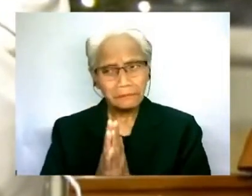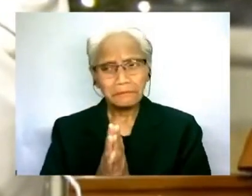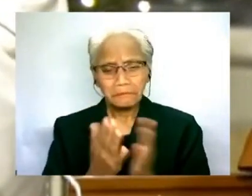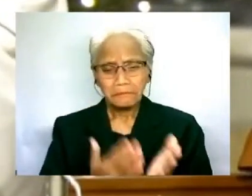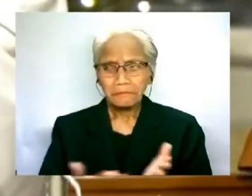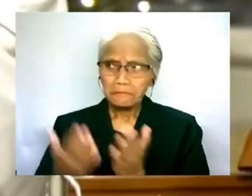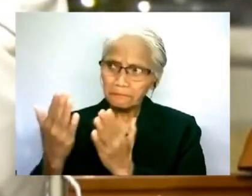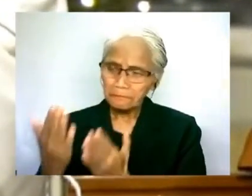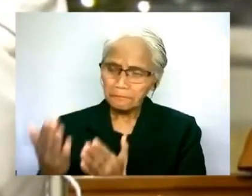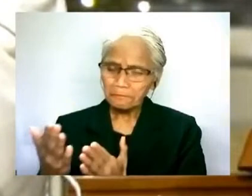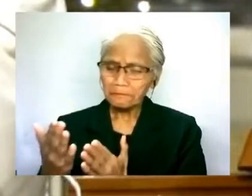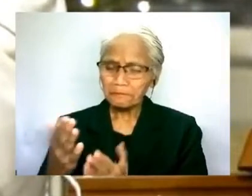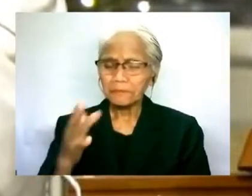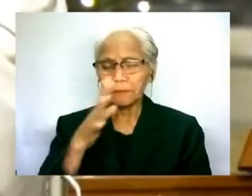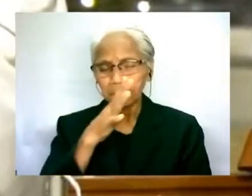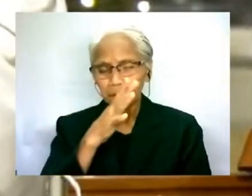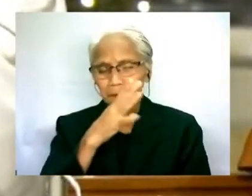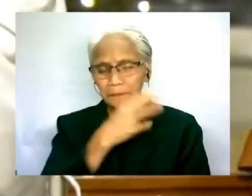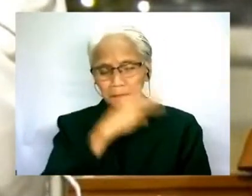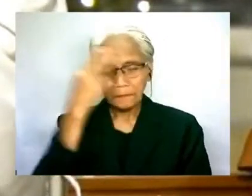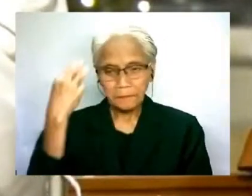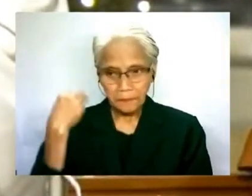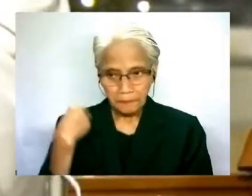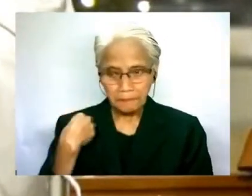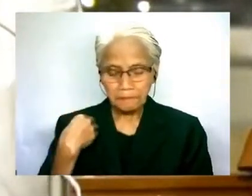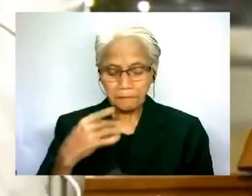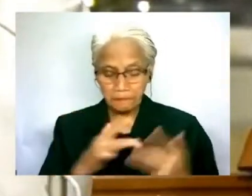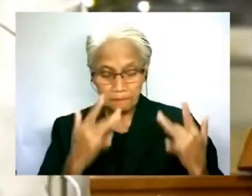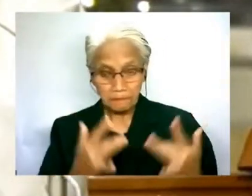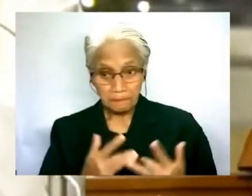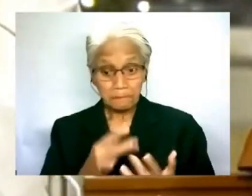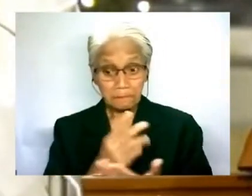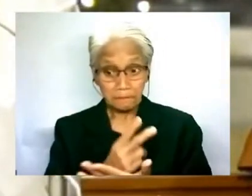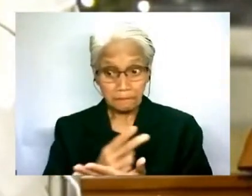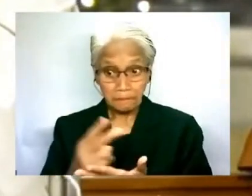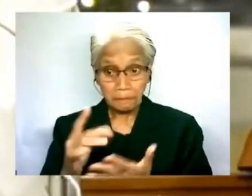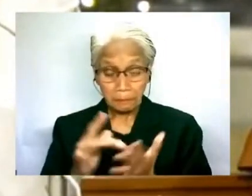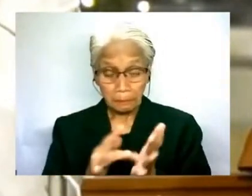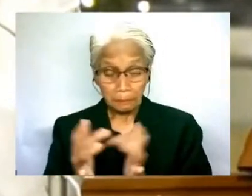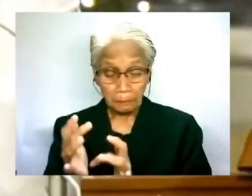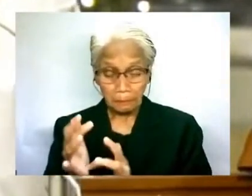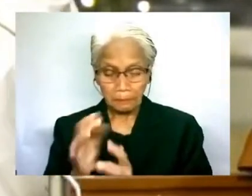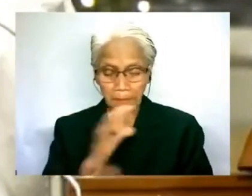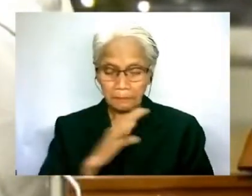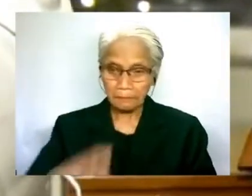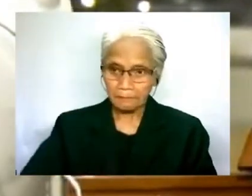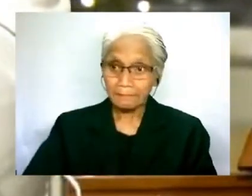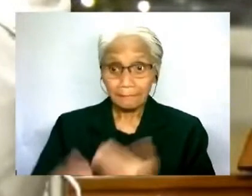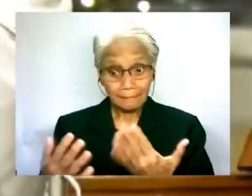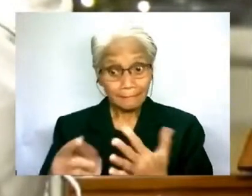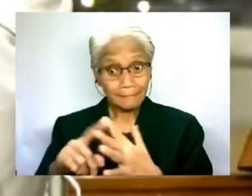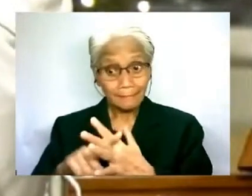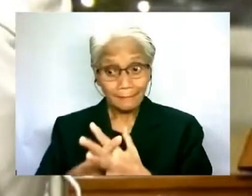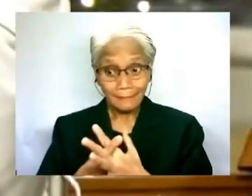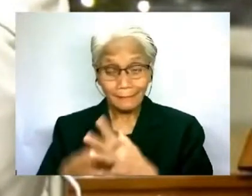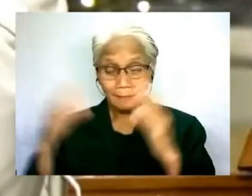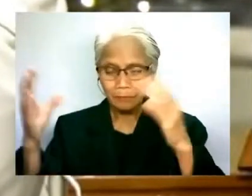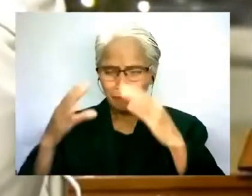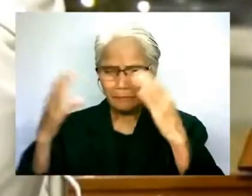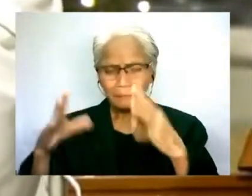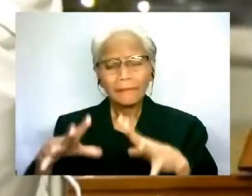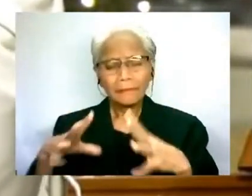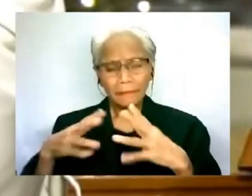sa puso ng kanyang anak na si Jesus. Sa simula po ng ating pagdiriwang, aminin po muna